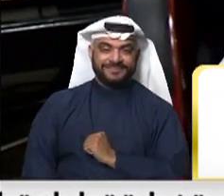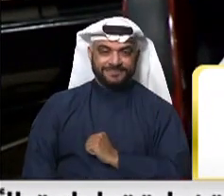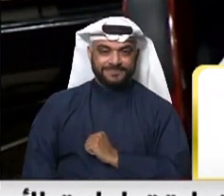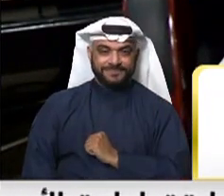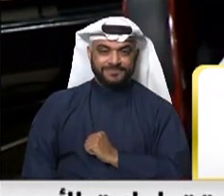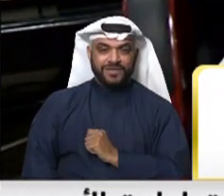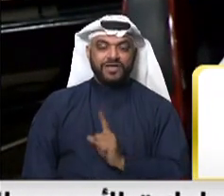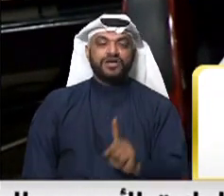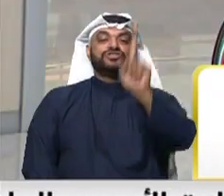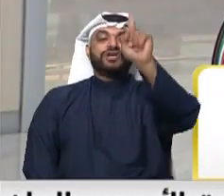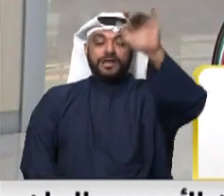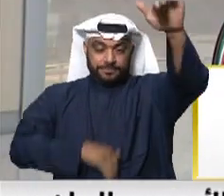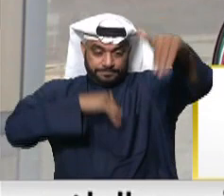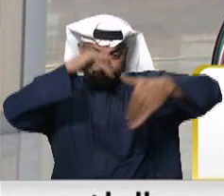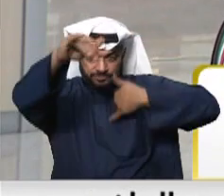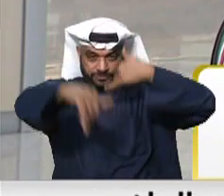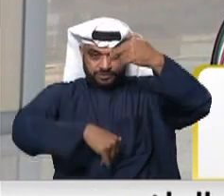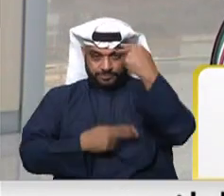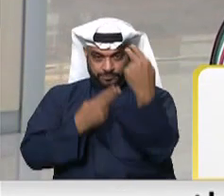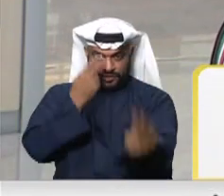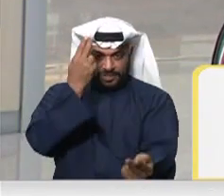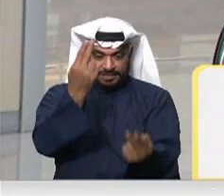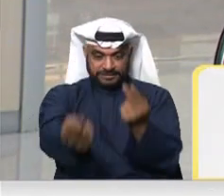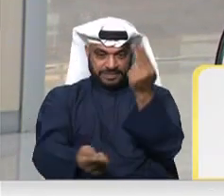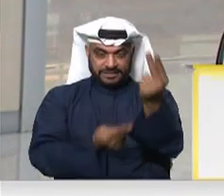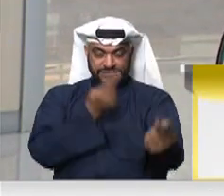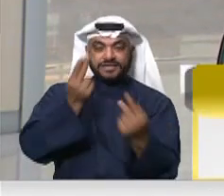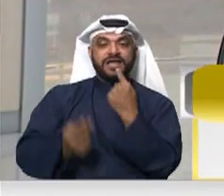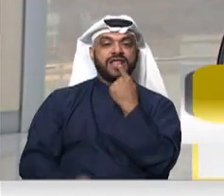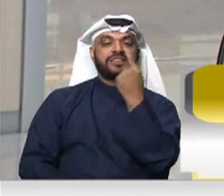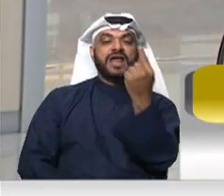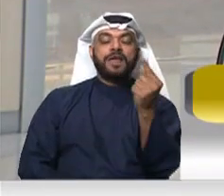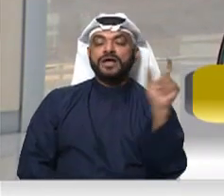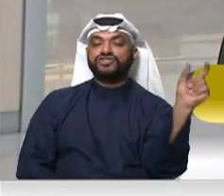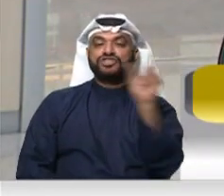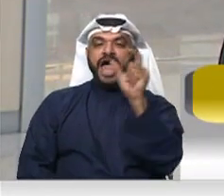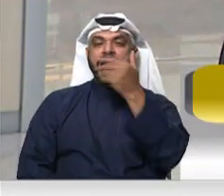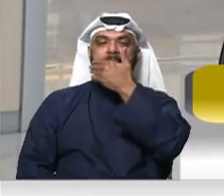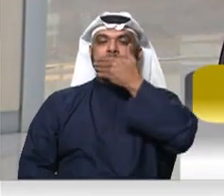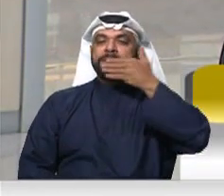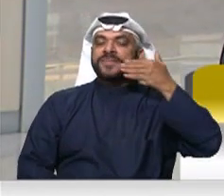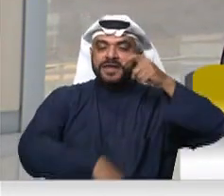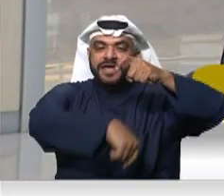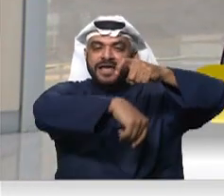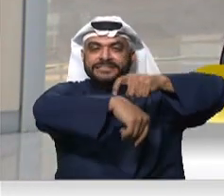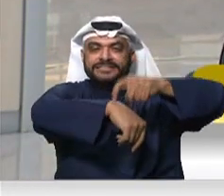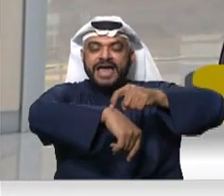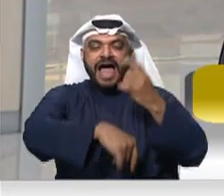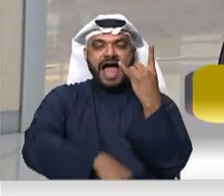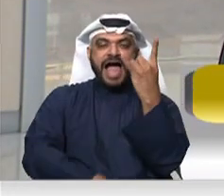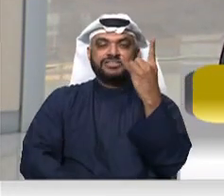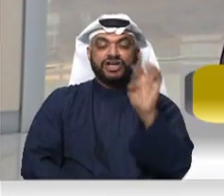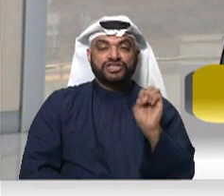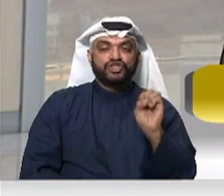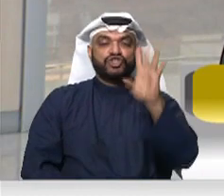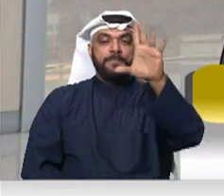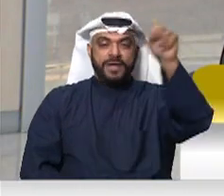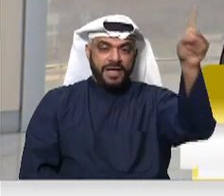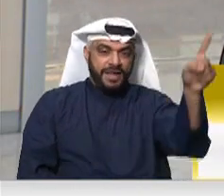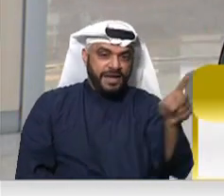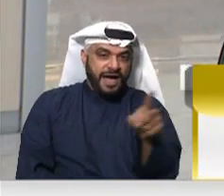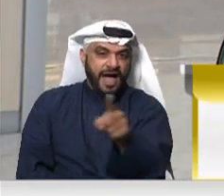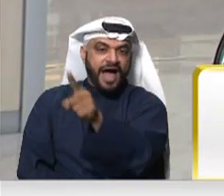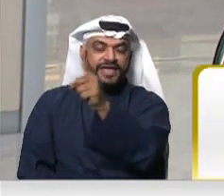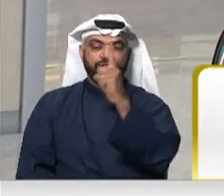تستقبل اداره شون الانتخابات ان شاء الله طلبات تسجيل المرشحين في شهر رمضان المبارك من الساعه العاشره صباحا حتى الساعه الواحده